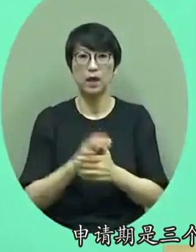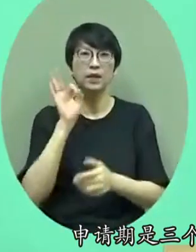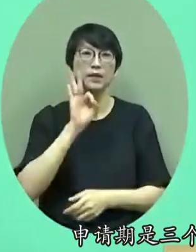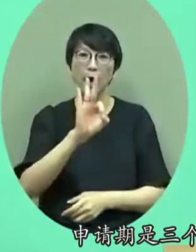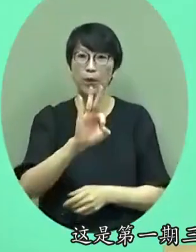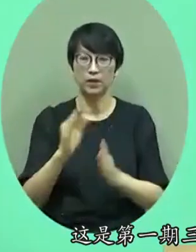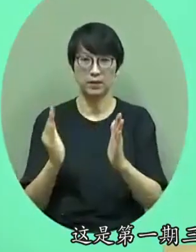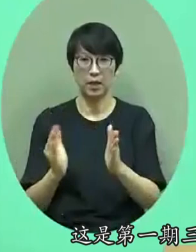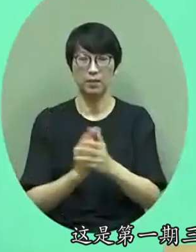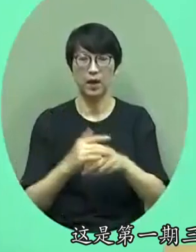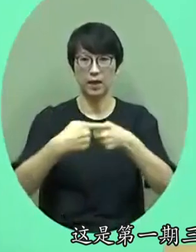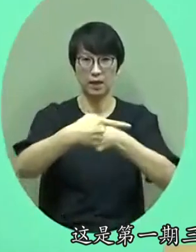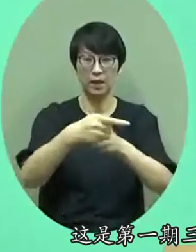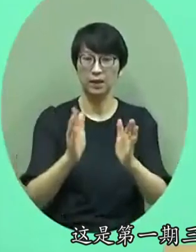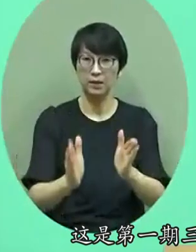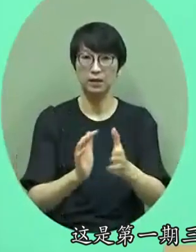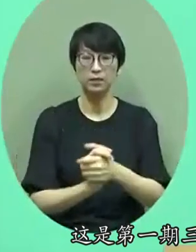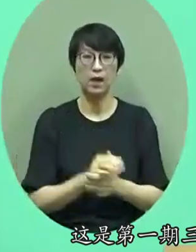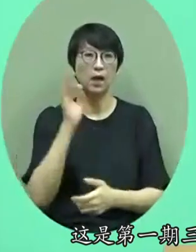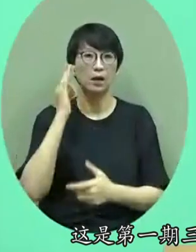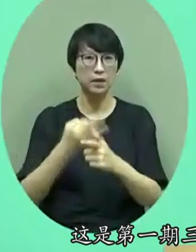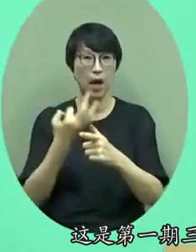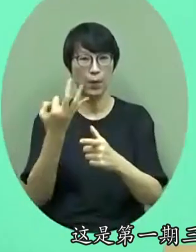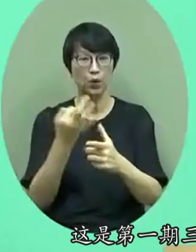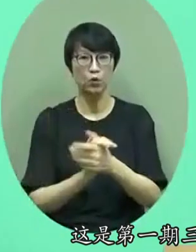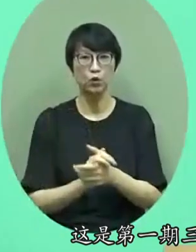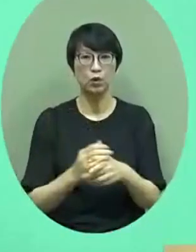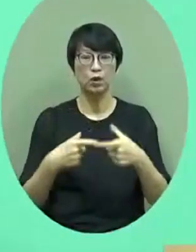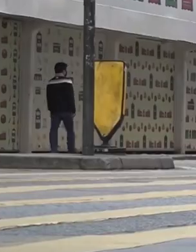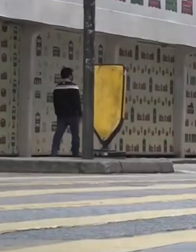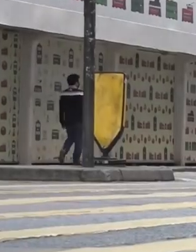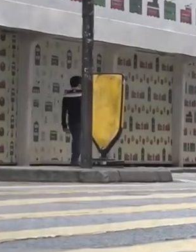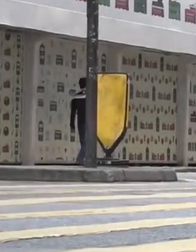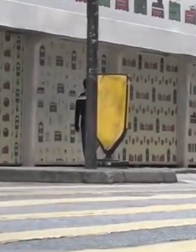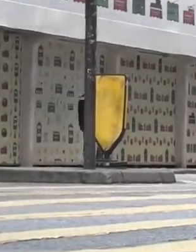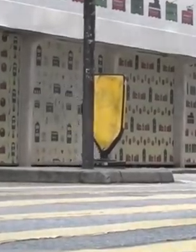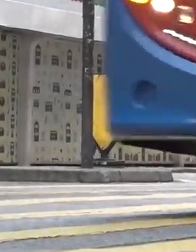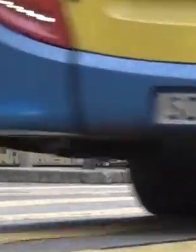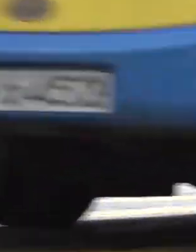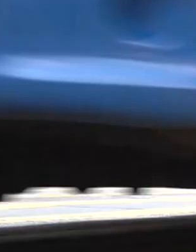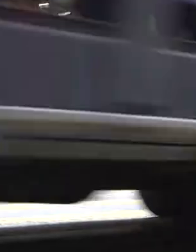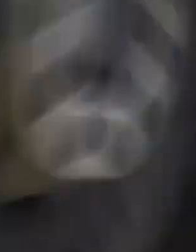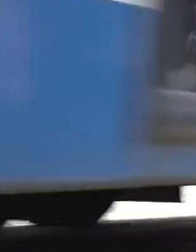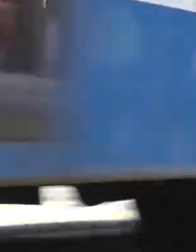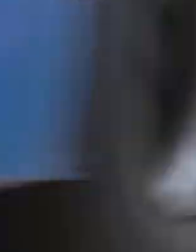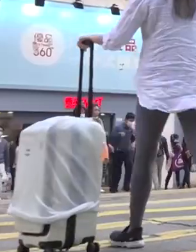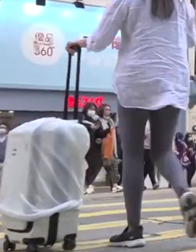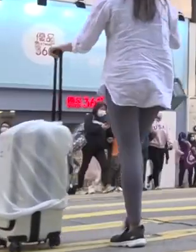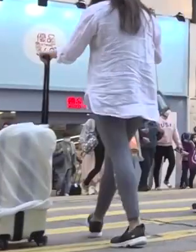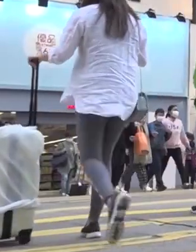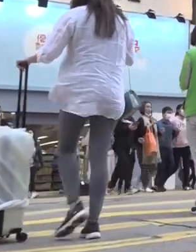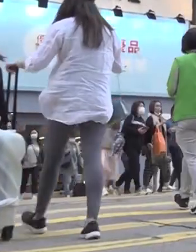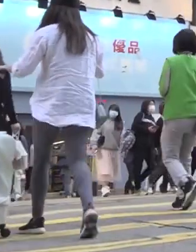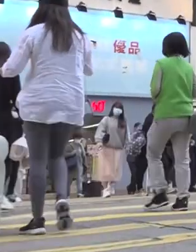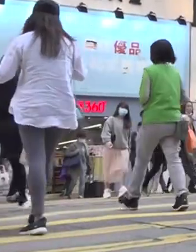星期，這個是第一期3個月的工資補貼。 在此前的4月8日，香港特区政府宣布推